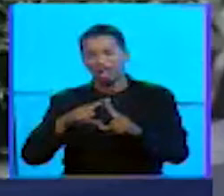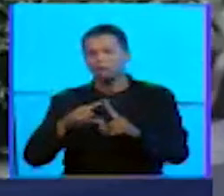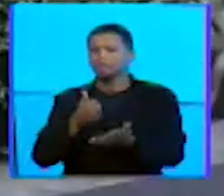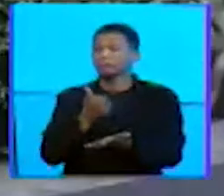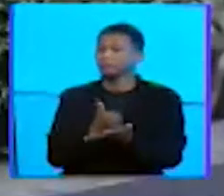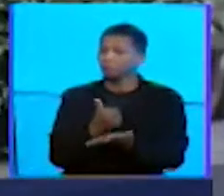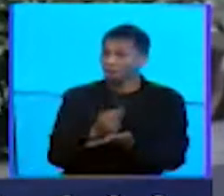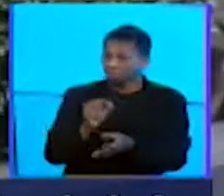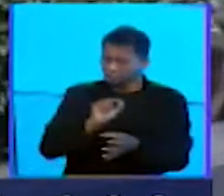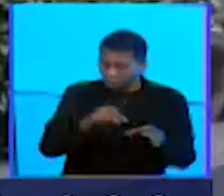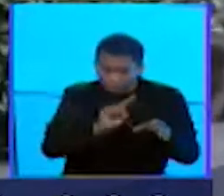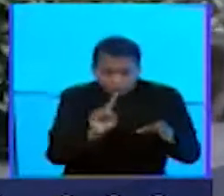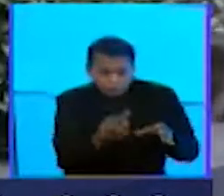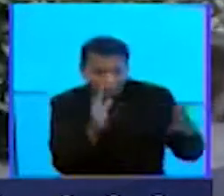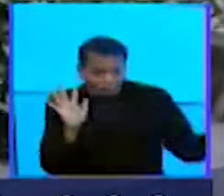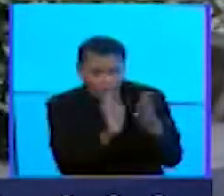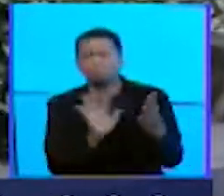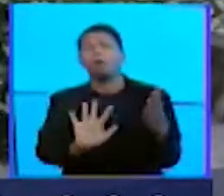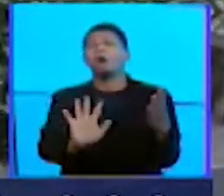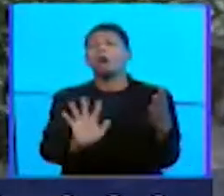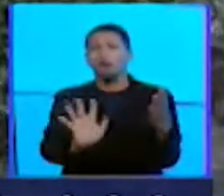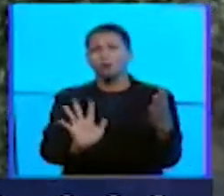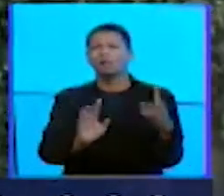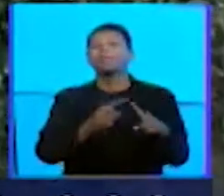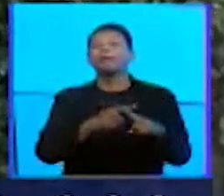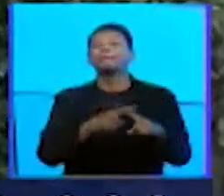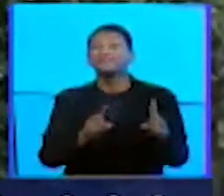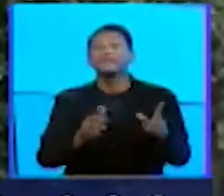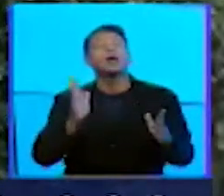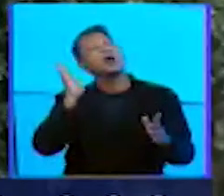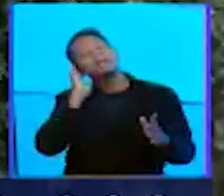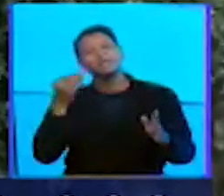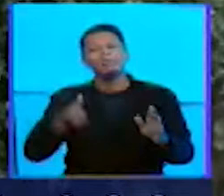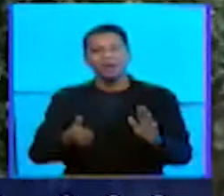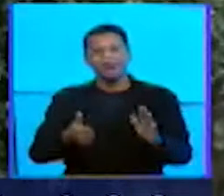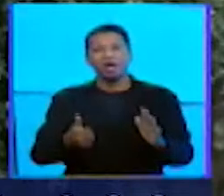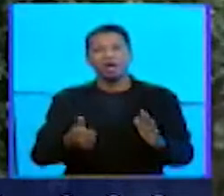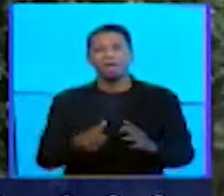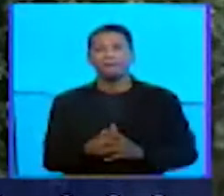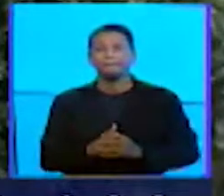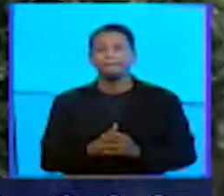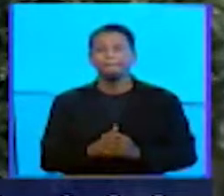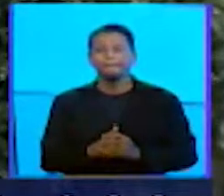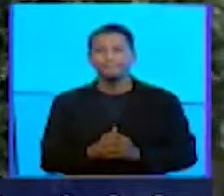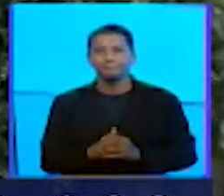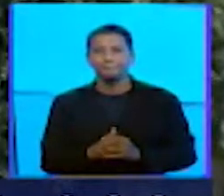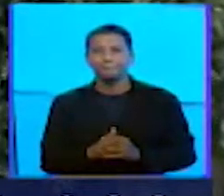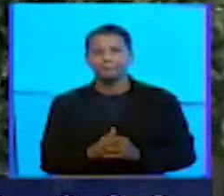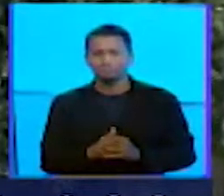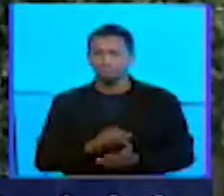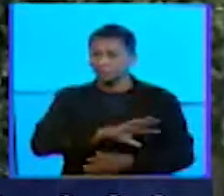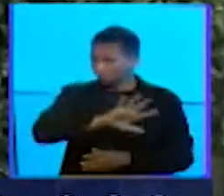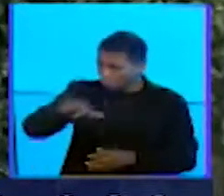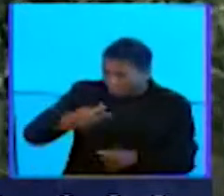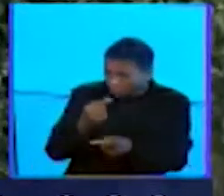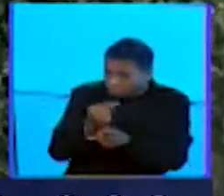ada asrama yang menginap di sana. 20 orang. 20 orang. Ya. Itu semua guru apa ada siswa? Ada guru dan